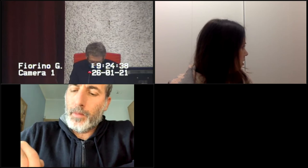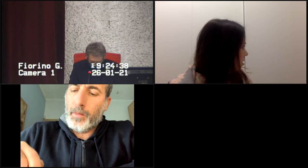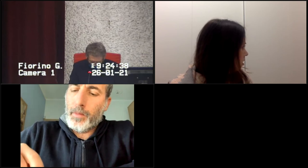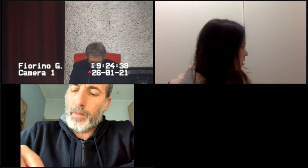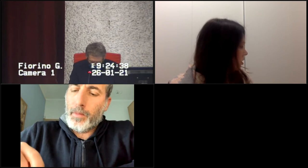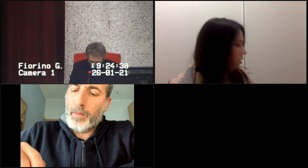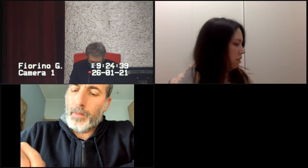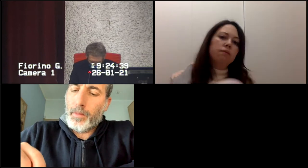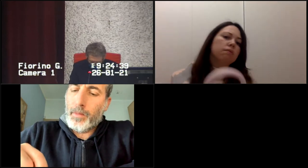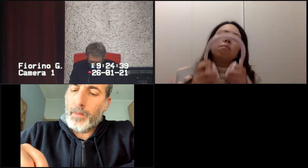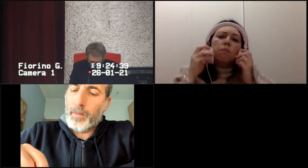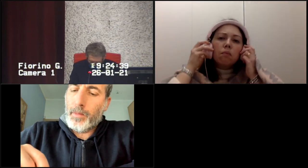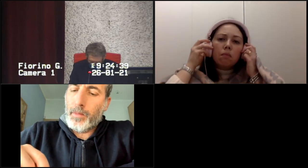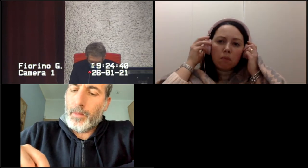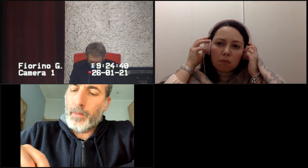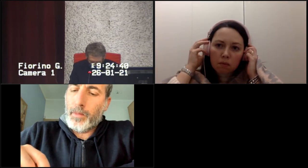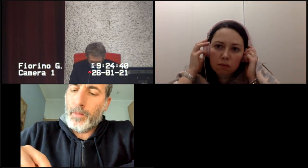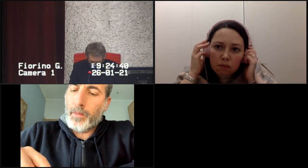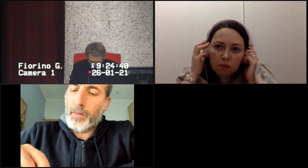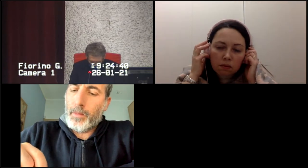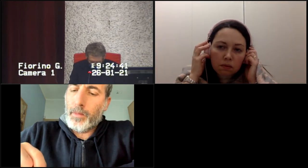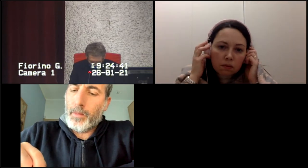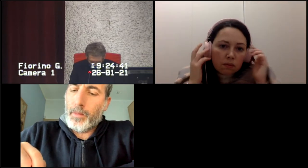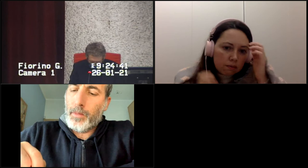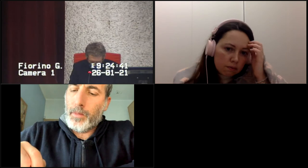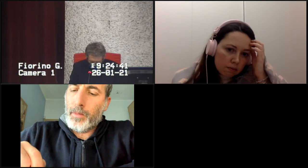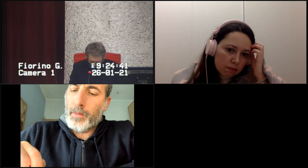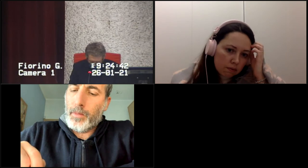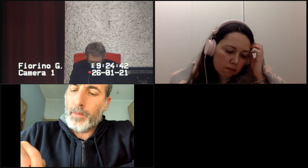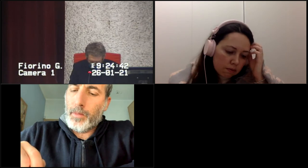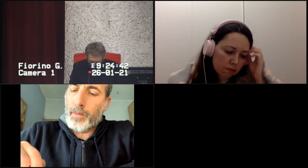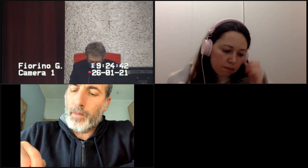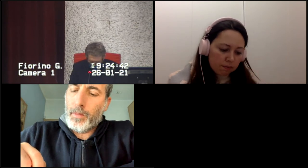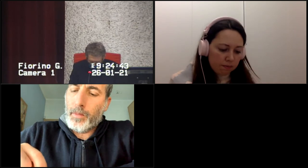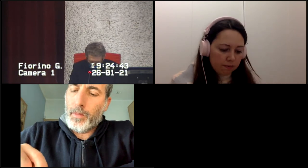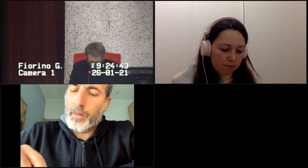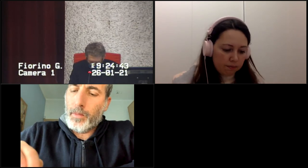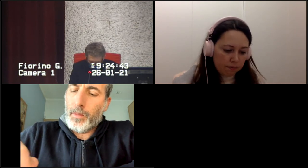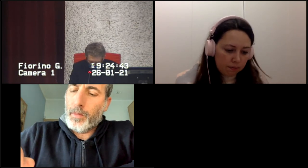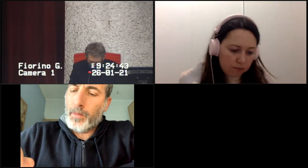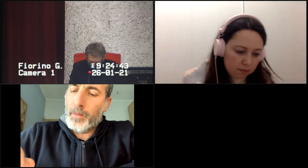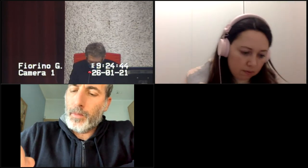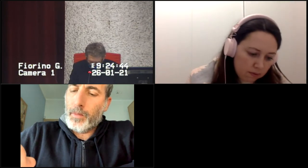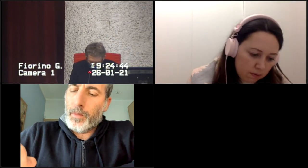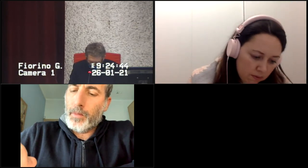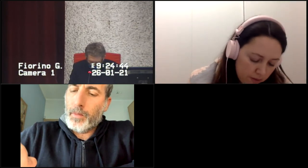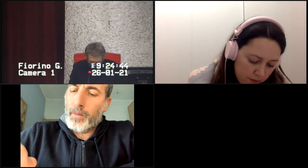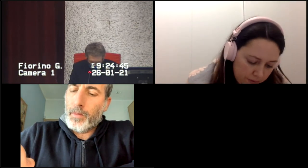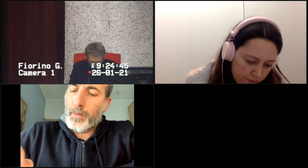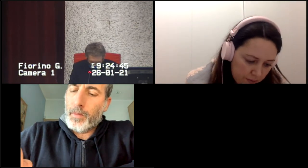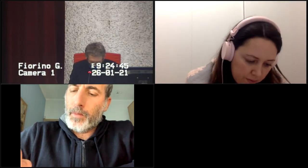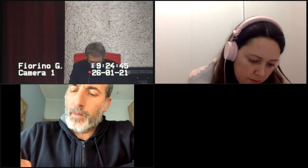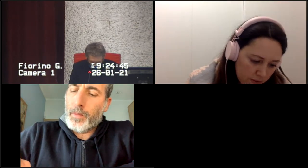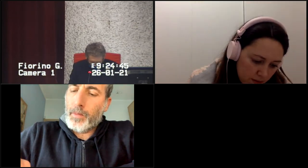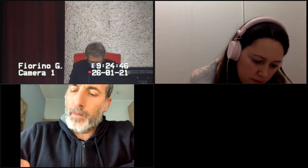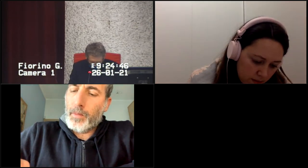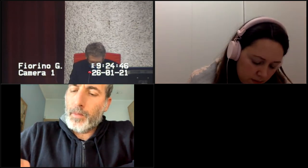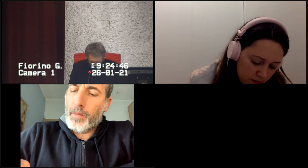Determinazione della percentuale di riduzione del contributo di costruzione in applicazione al comma 2 quinquies dell'articolo 43